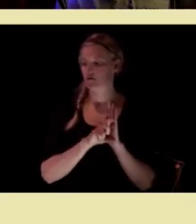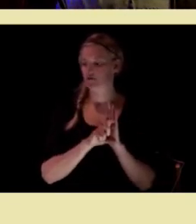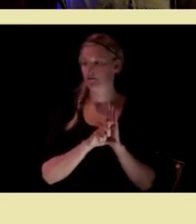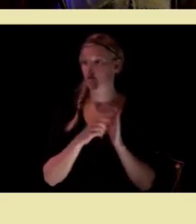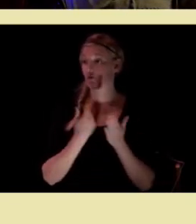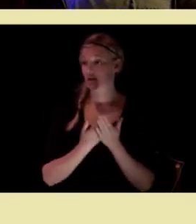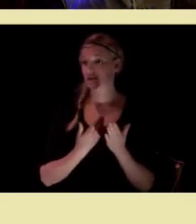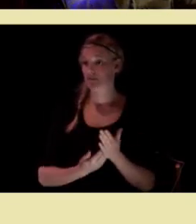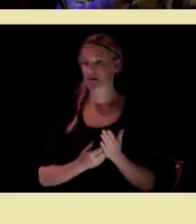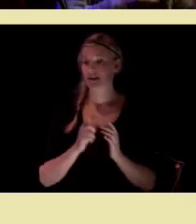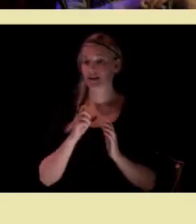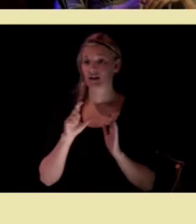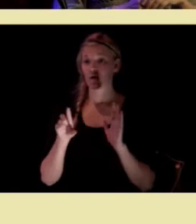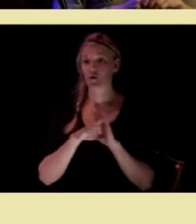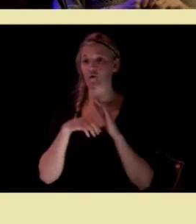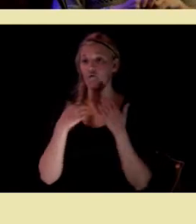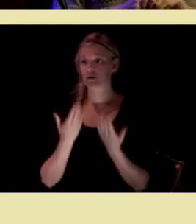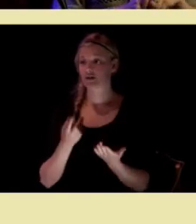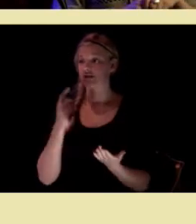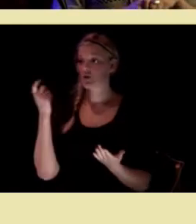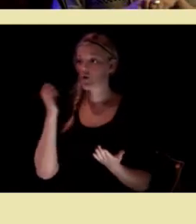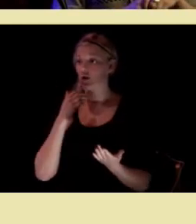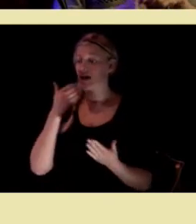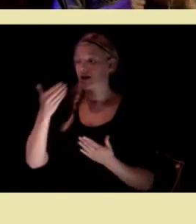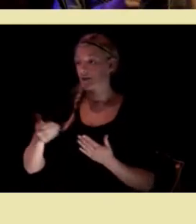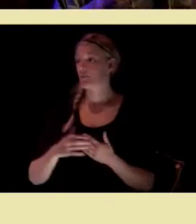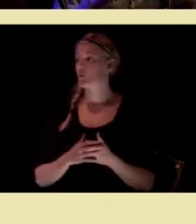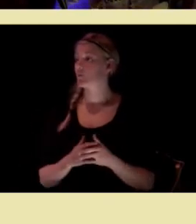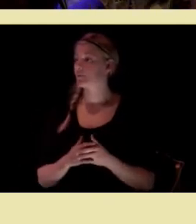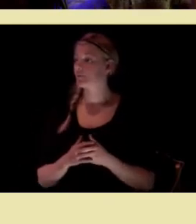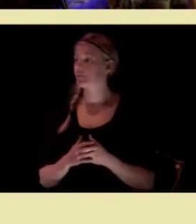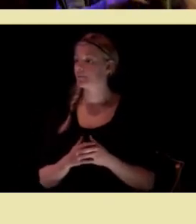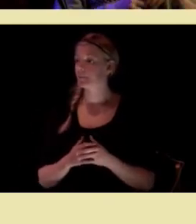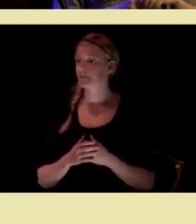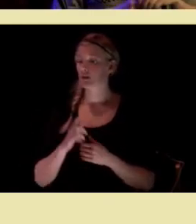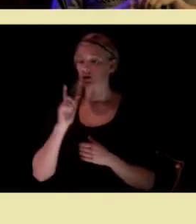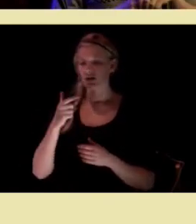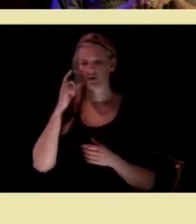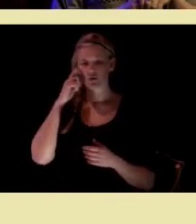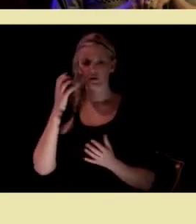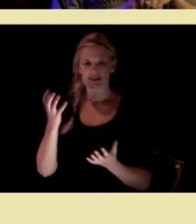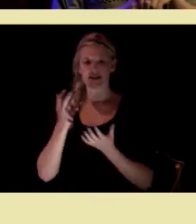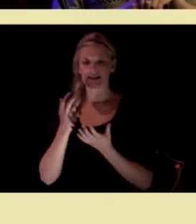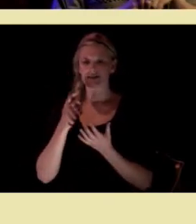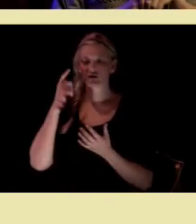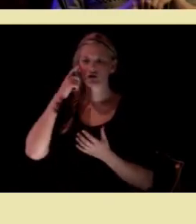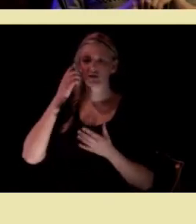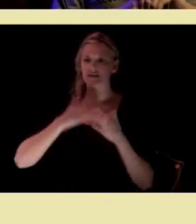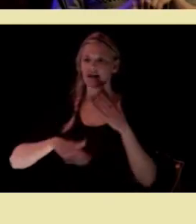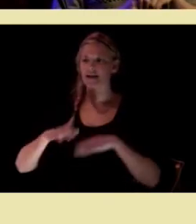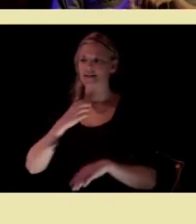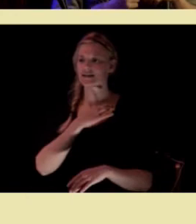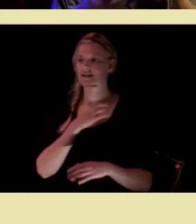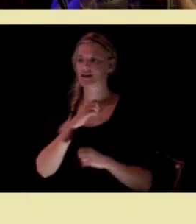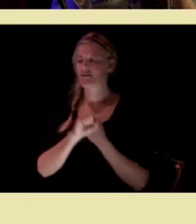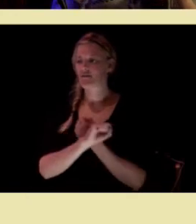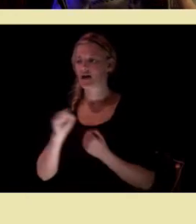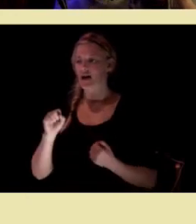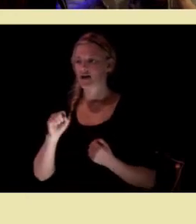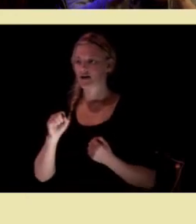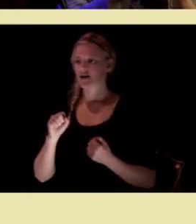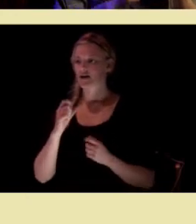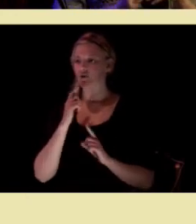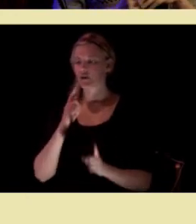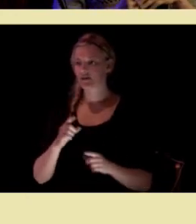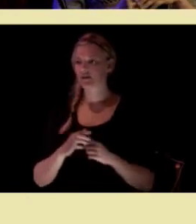annet et lovforslag som dere skal høre godt etterpå, for jeg tror det ville trengtes I hvert fall I psykisk helsevernlovgivningen også. Og det